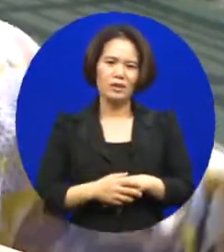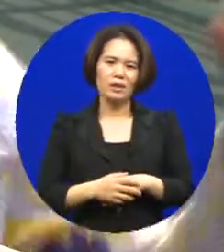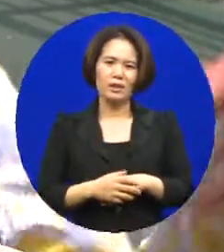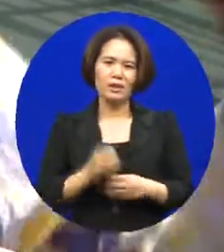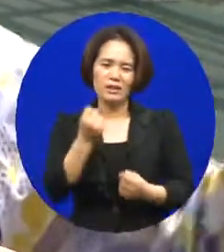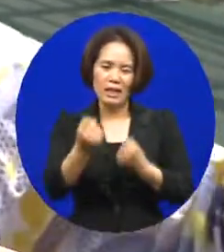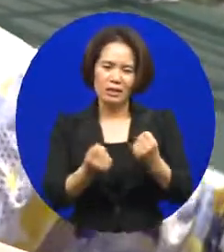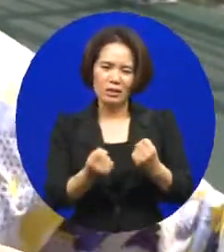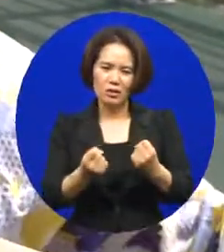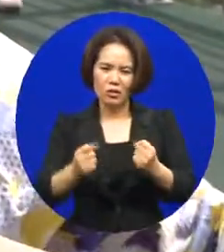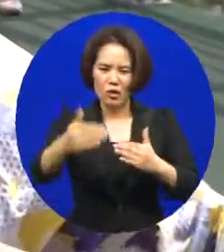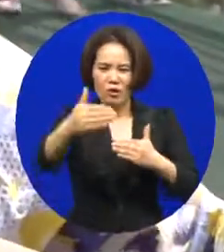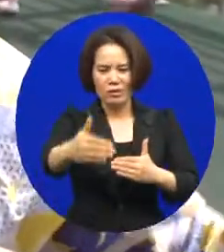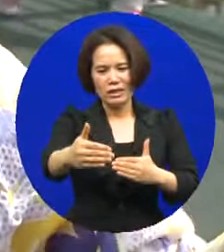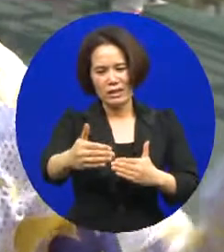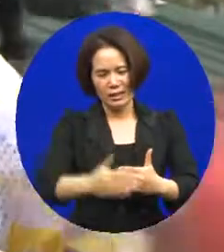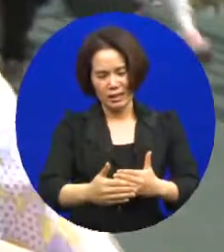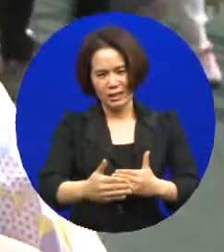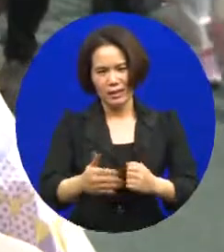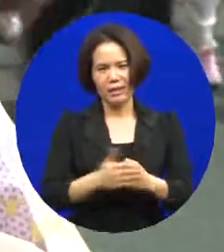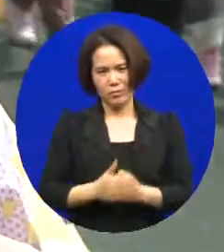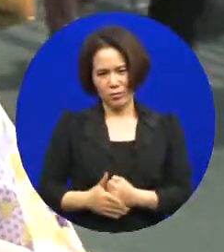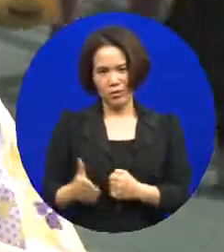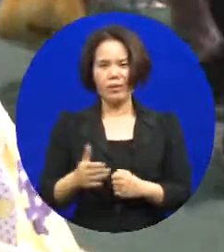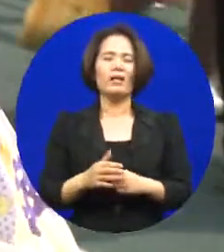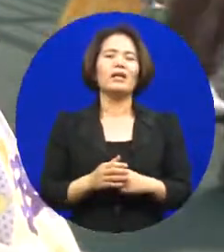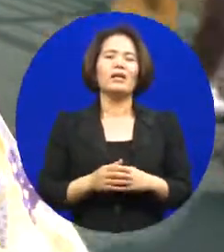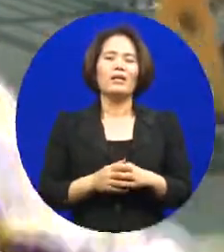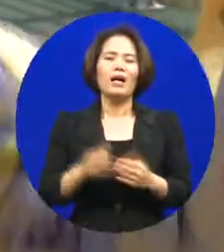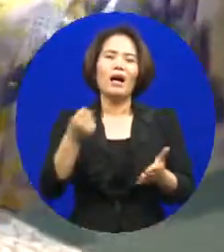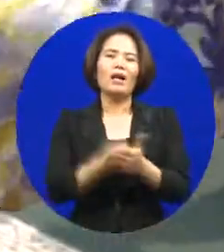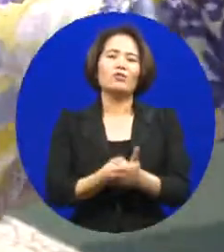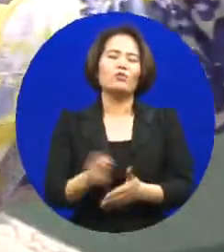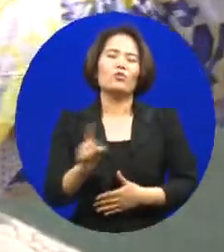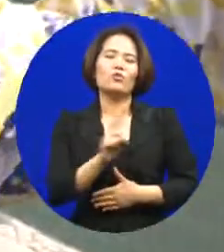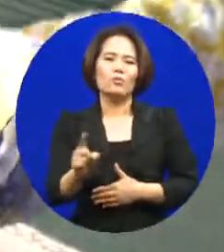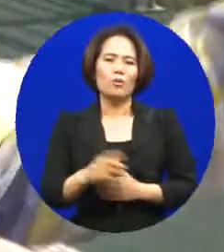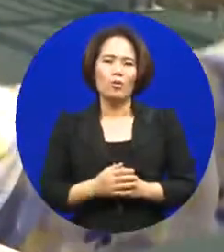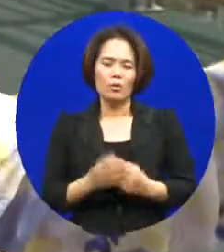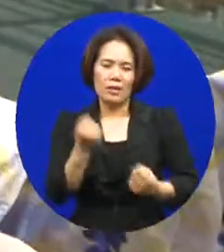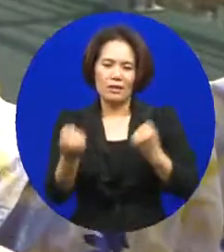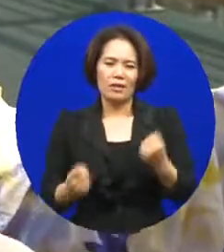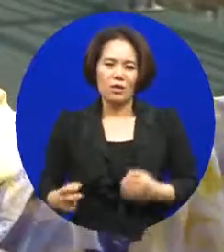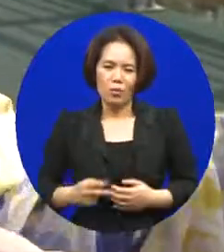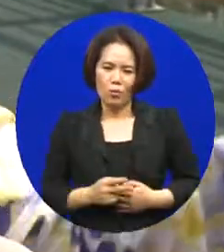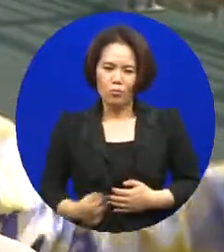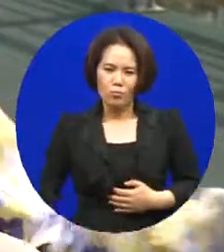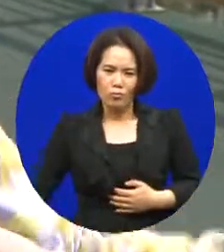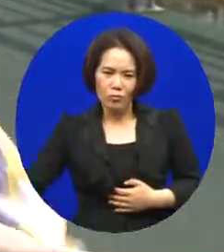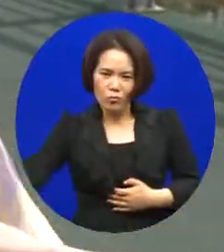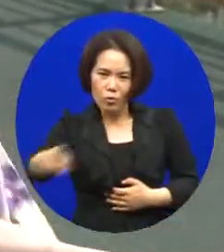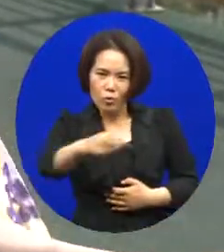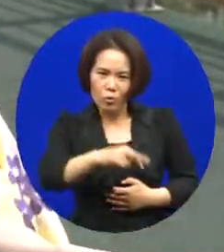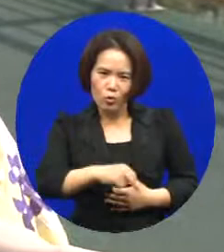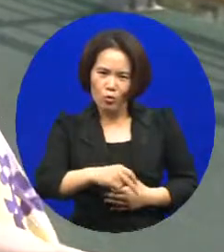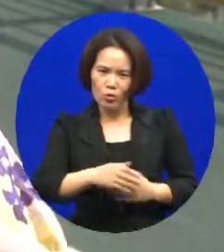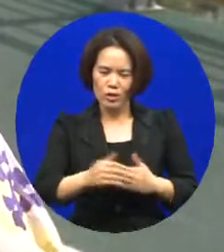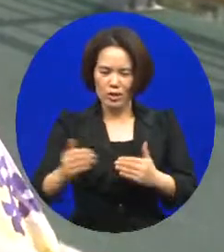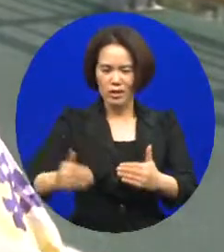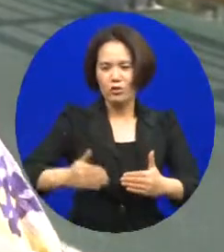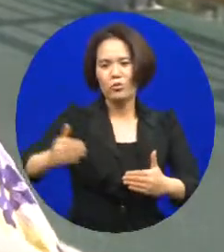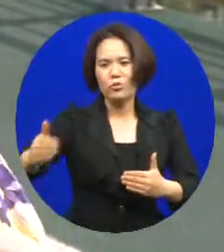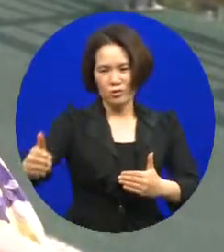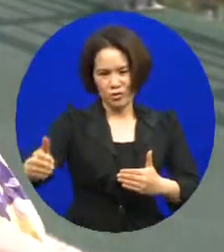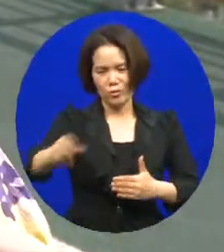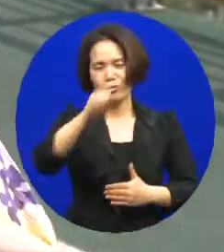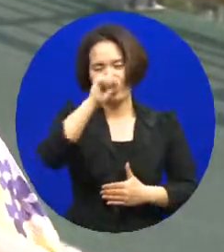자전거 구간이 짧기 때문에 아쉬운 점이 있다면 여기 한 바퀴를 돌 수 있는 그런 여건을